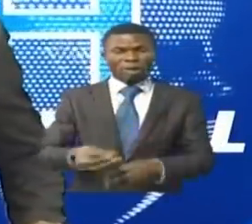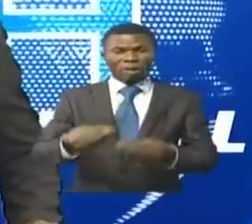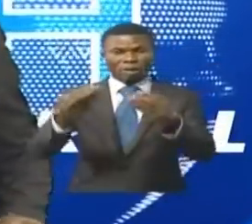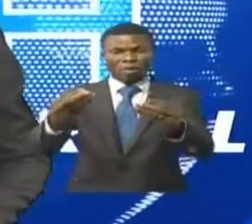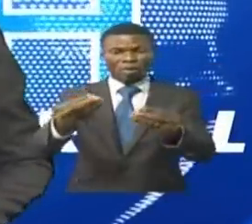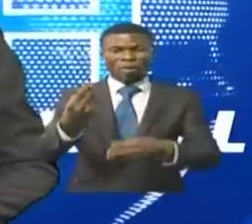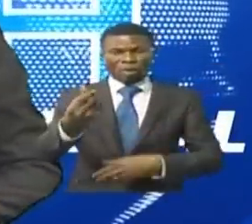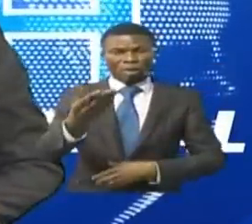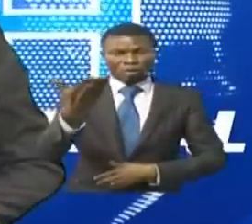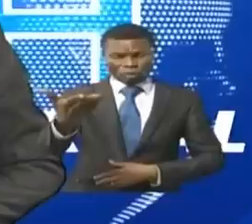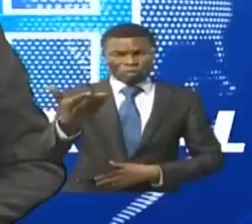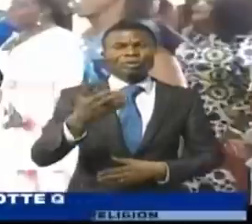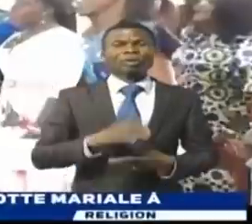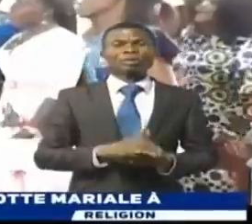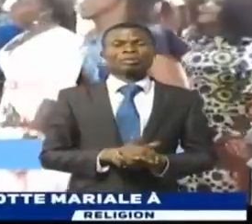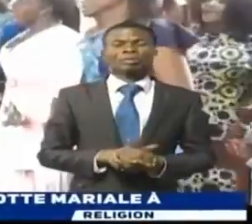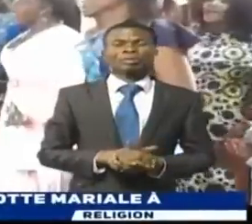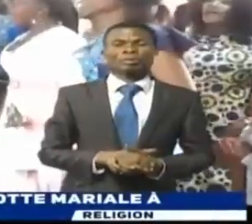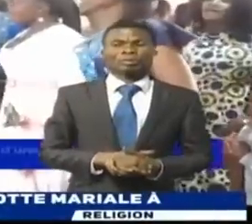une enveloppe. Reportage.